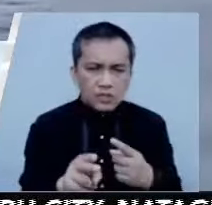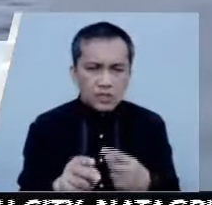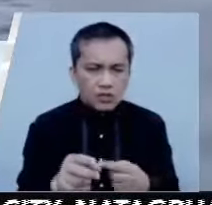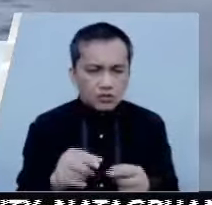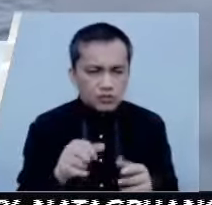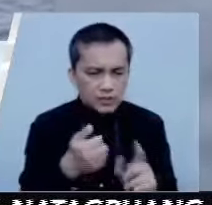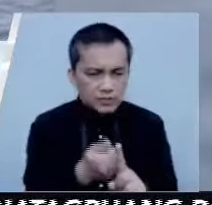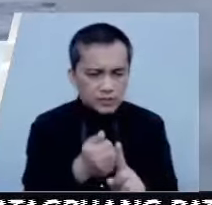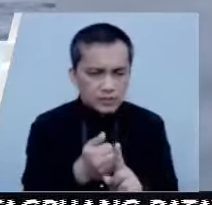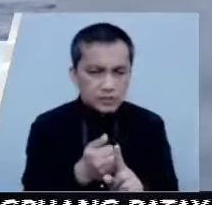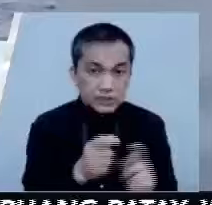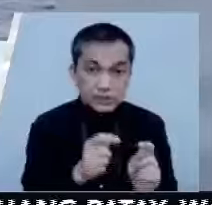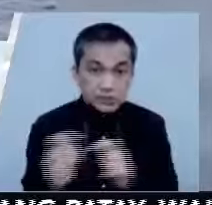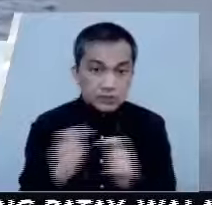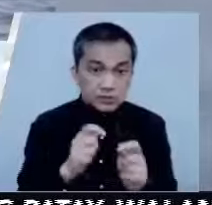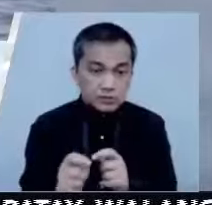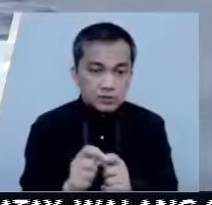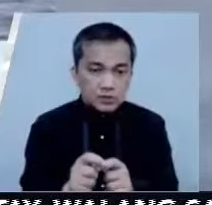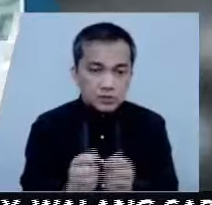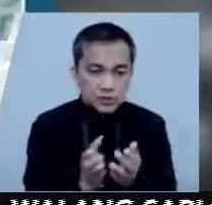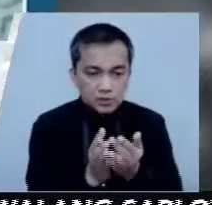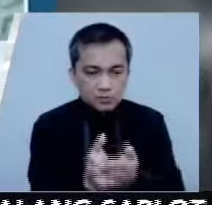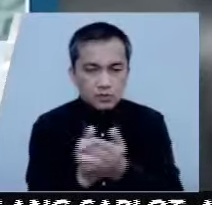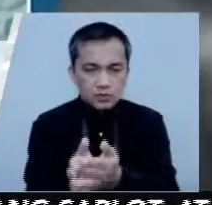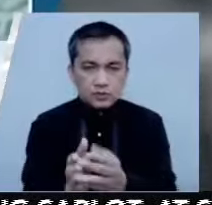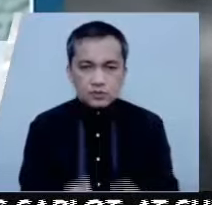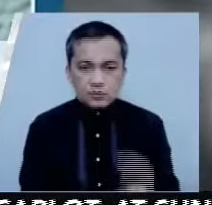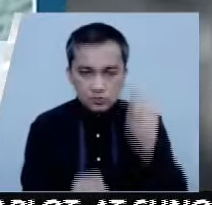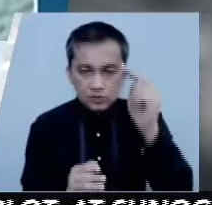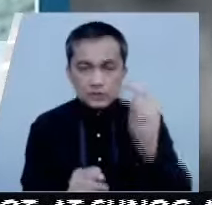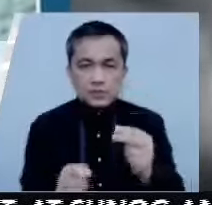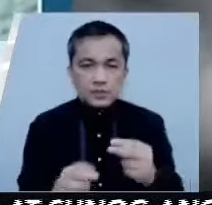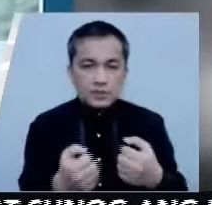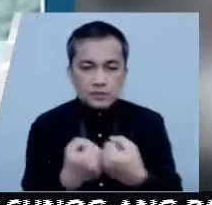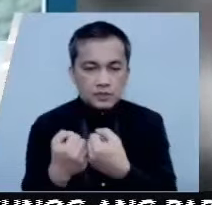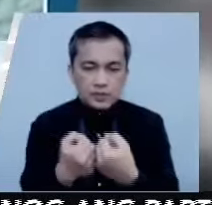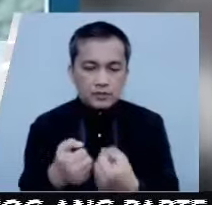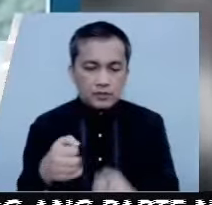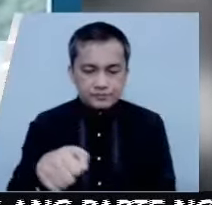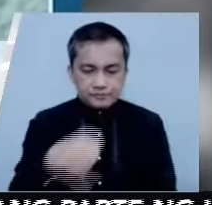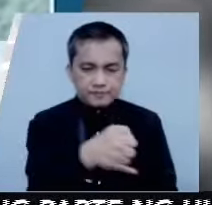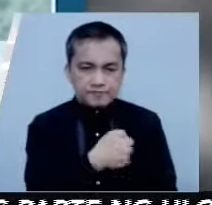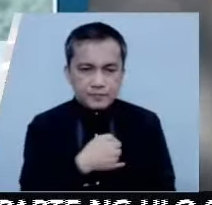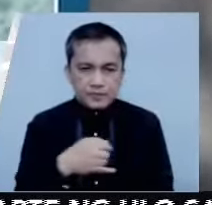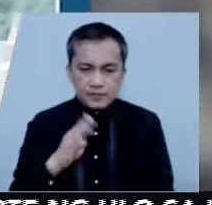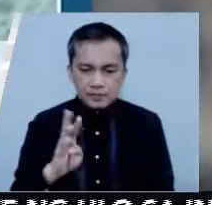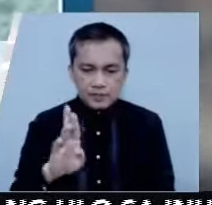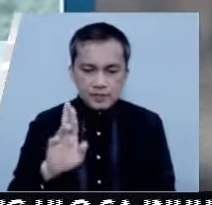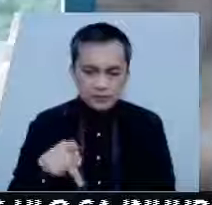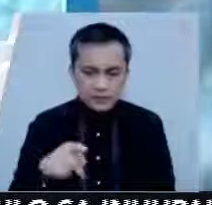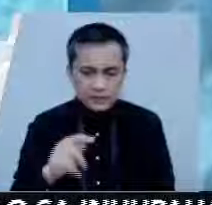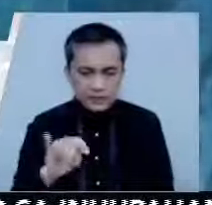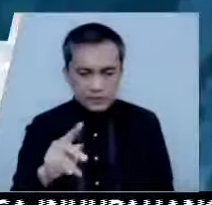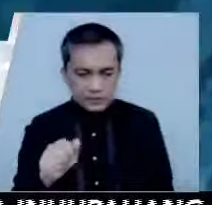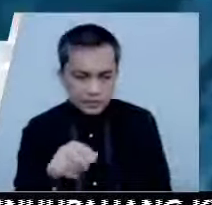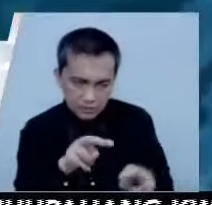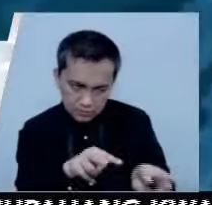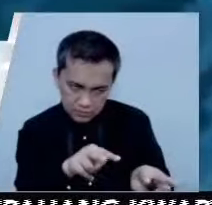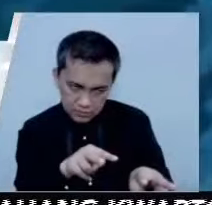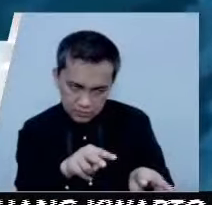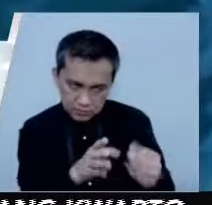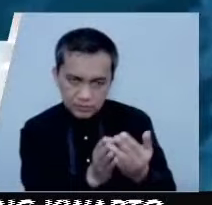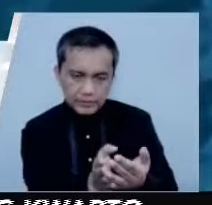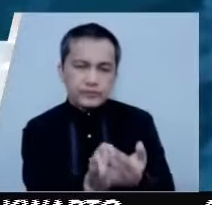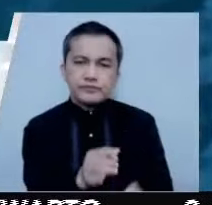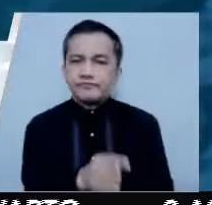habang bumibiyahe sa norte ng pinag-aagawang teritoryo. Nakatutok na raw ang BRP Teresa magbanwa sa galaw ng naturang barko.